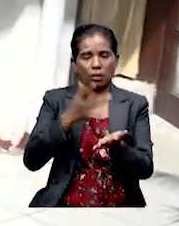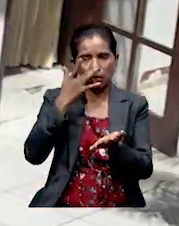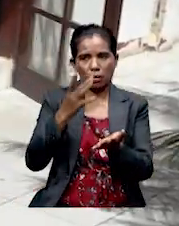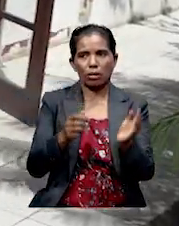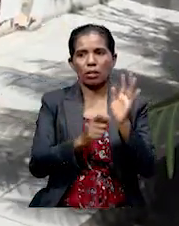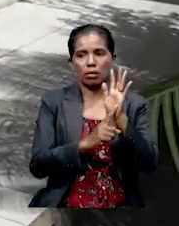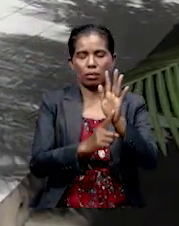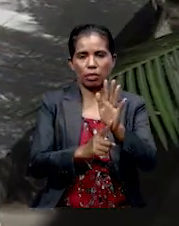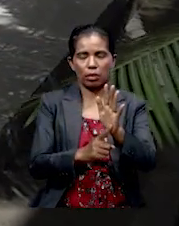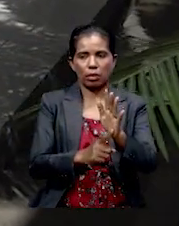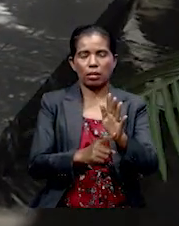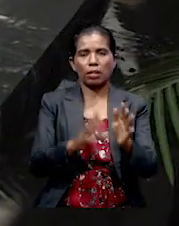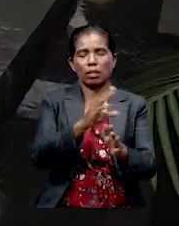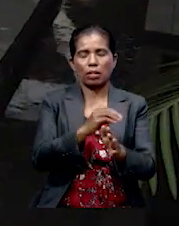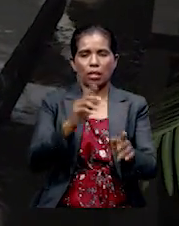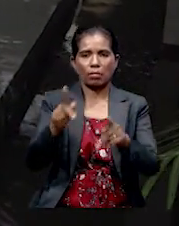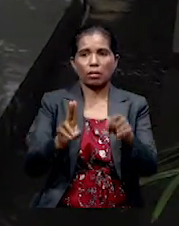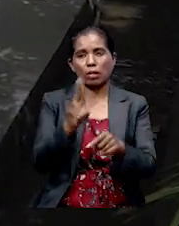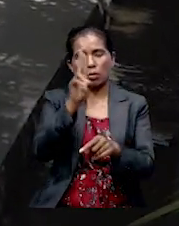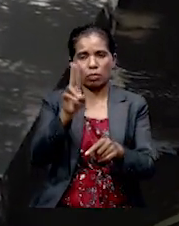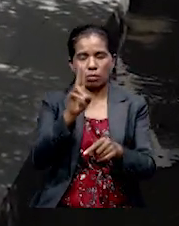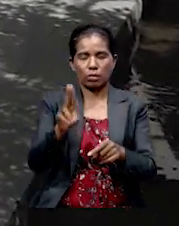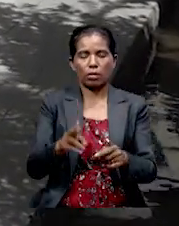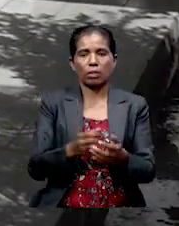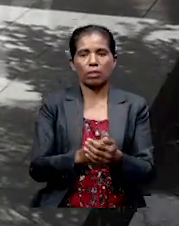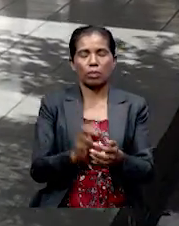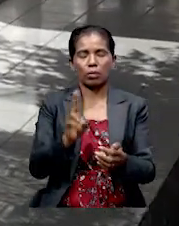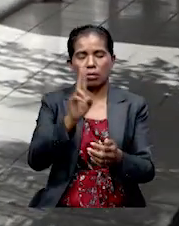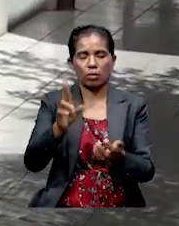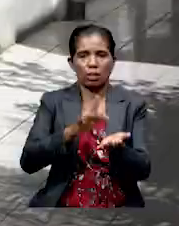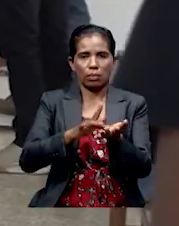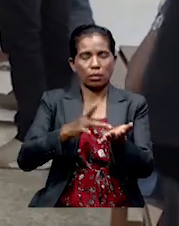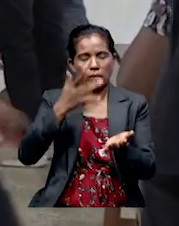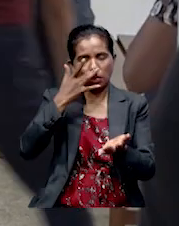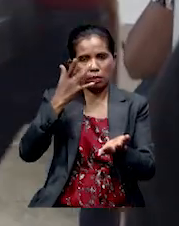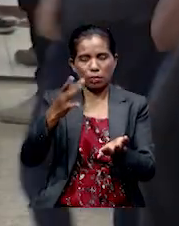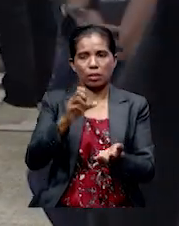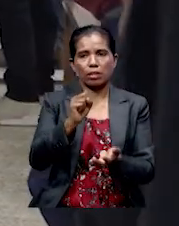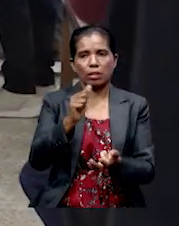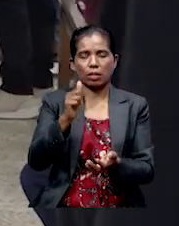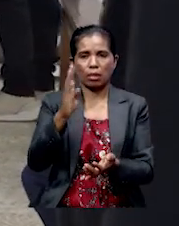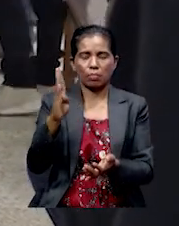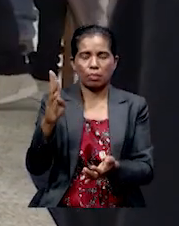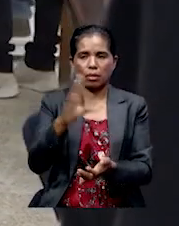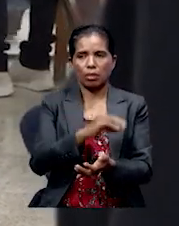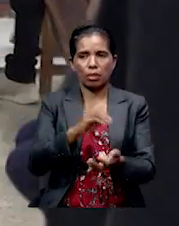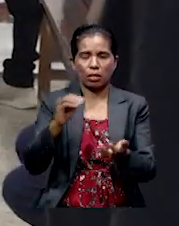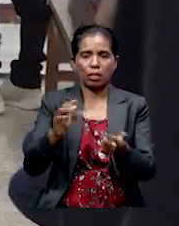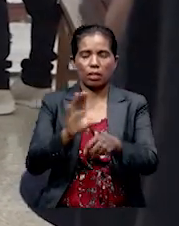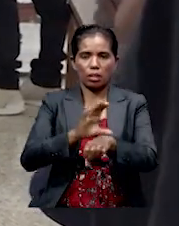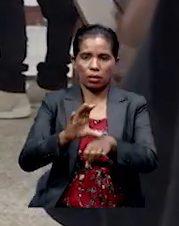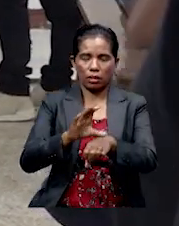sira hanes empipeta ne berguido sira utiliza ho di administra droga ho tipu sabu-sabu no droga sokolate ka